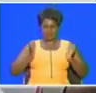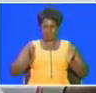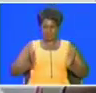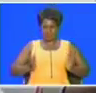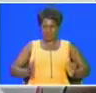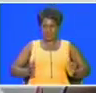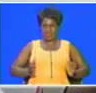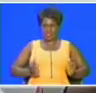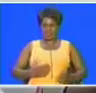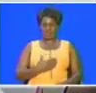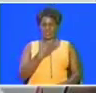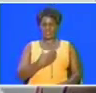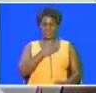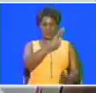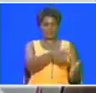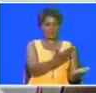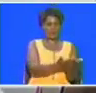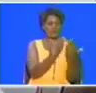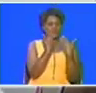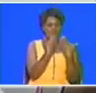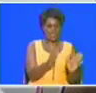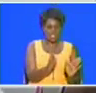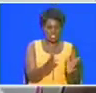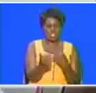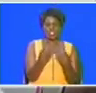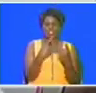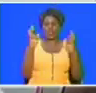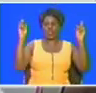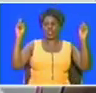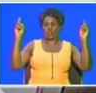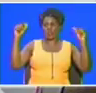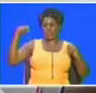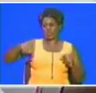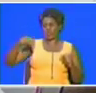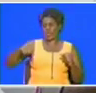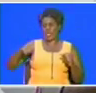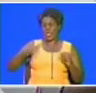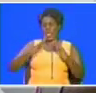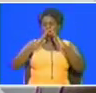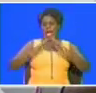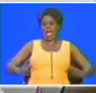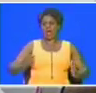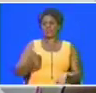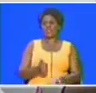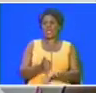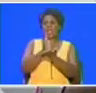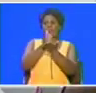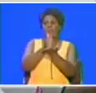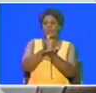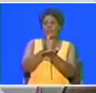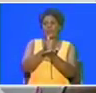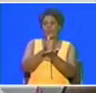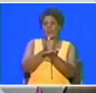ya Jinsia bikifimbo shafika kwenye studio ili tuweze kuzungumzia mada ya leo ambayo tumekuambia ni kuhusiana na wahudumu